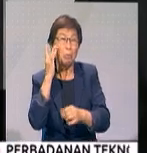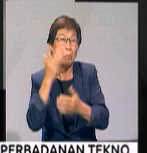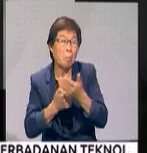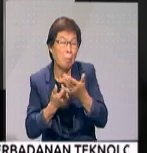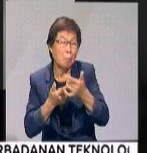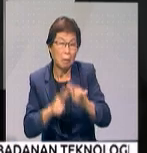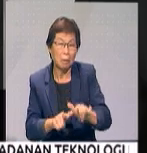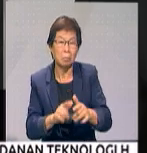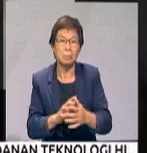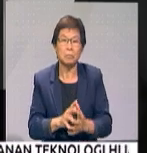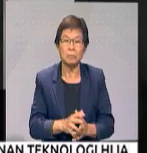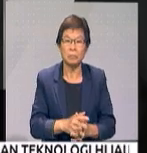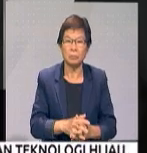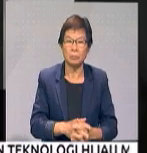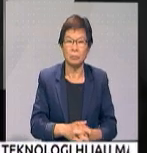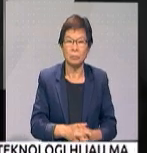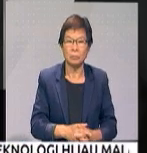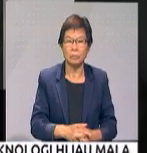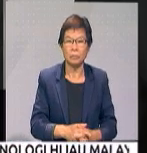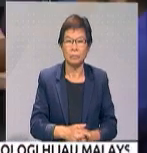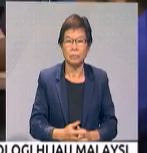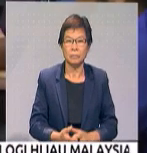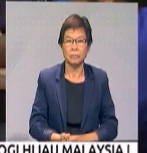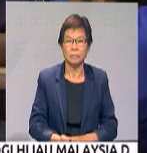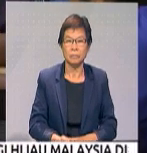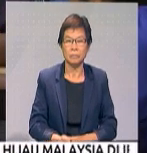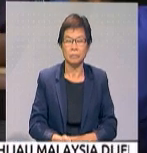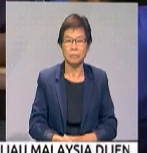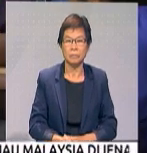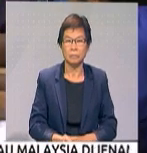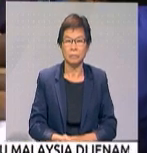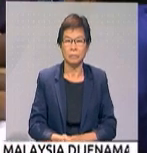elite athletes, just young athletes as well.